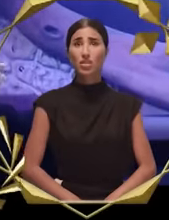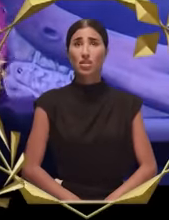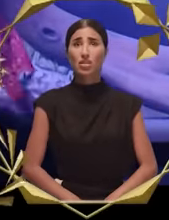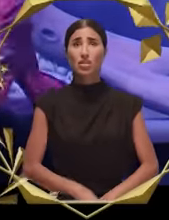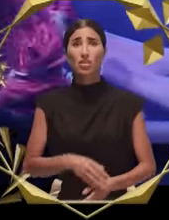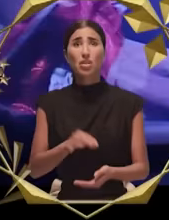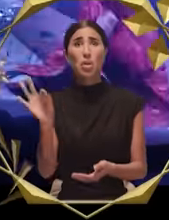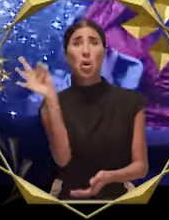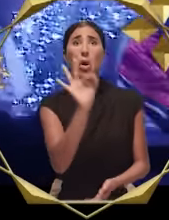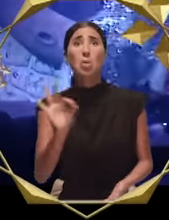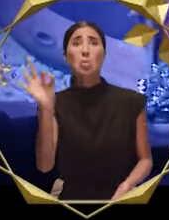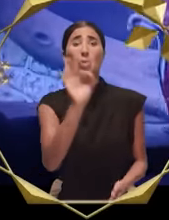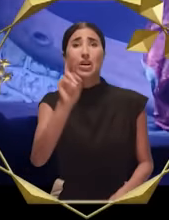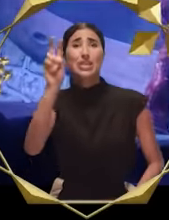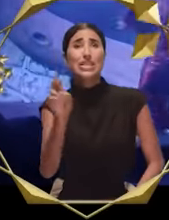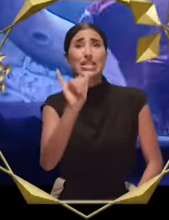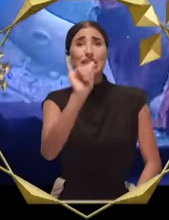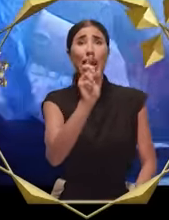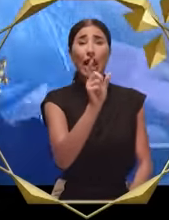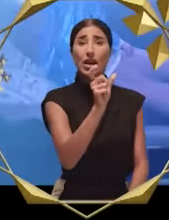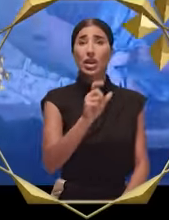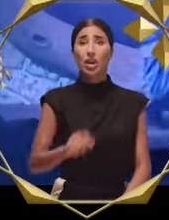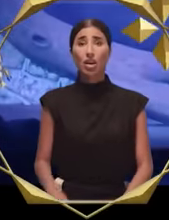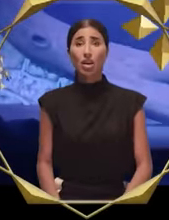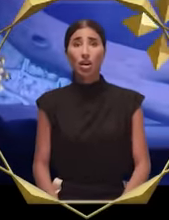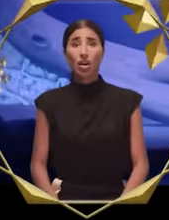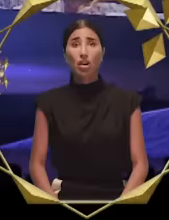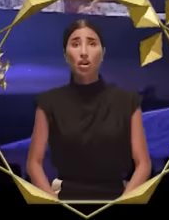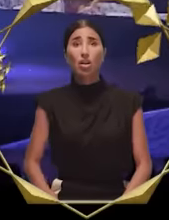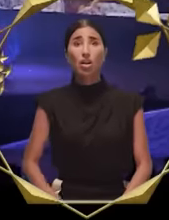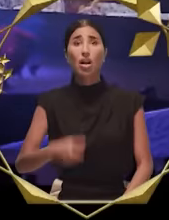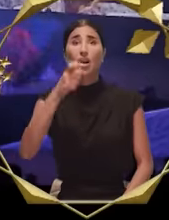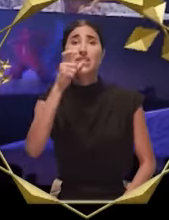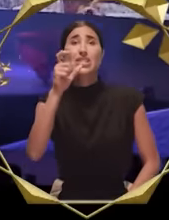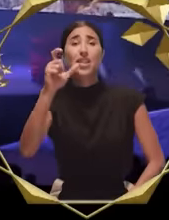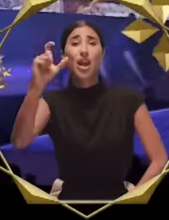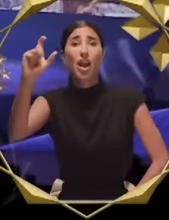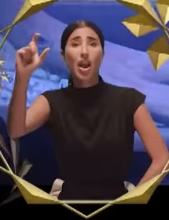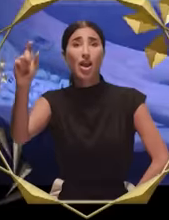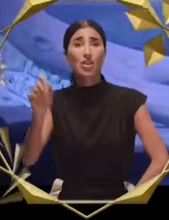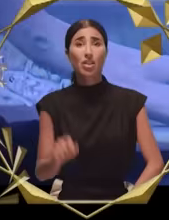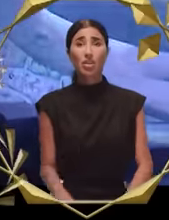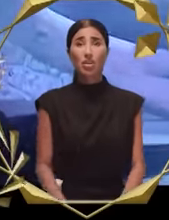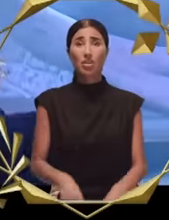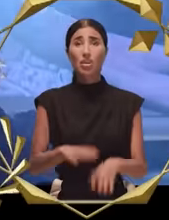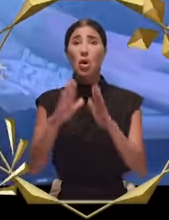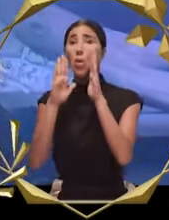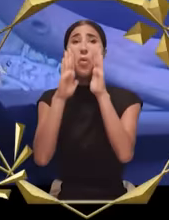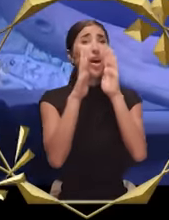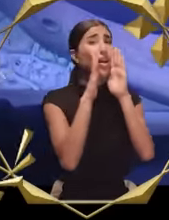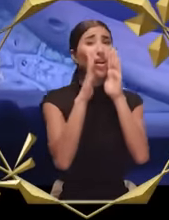جاء الإعصار أين أنت ردي يا زين أين